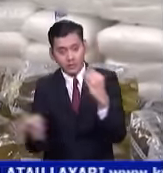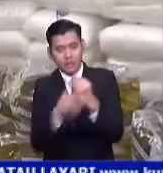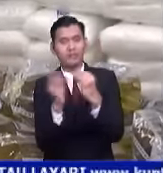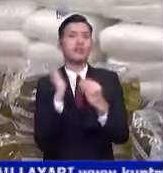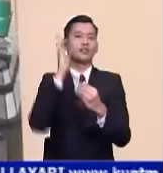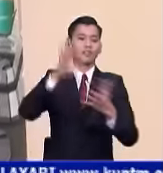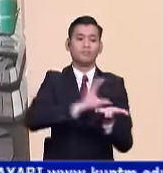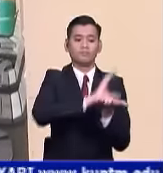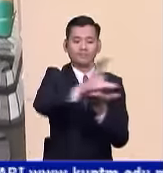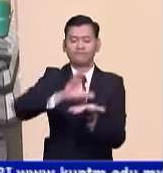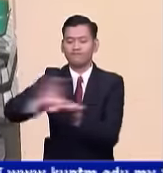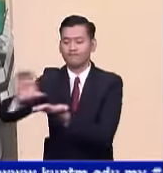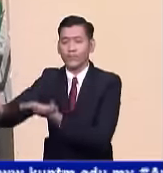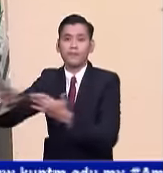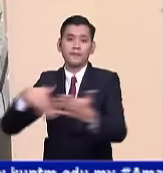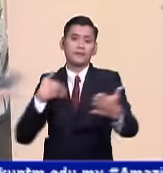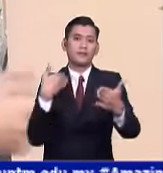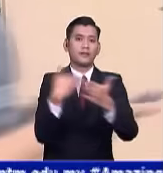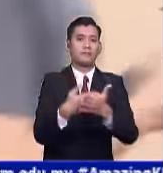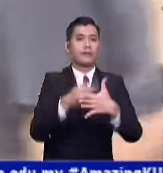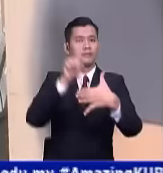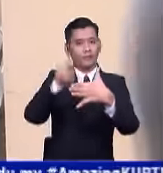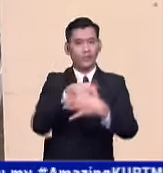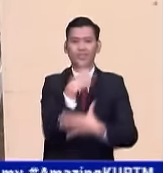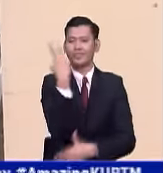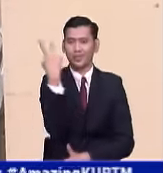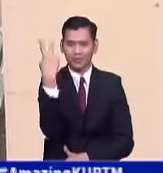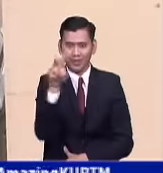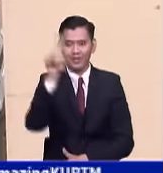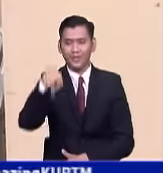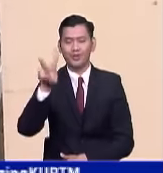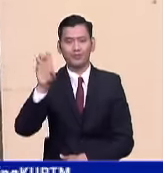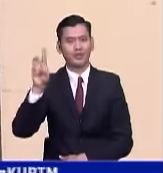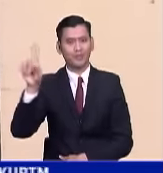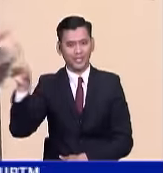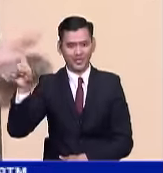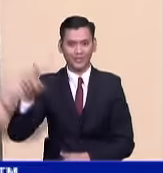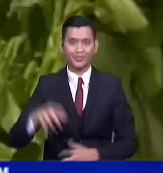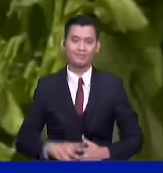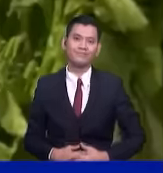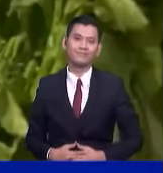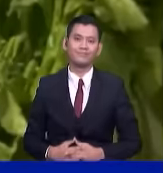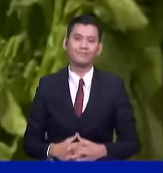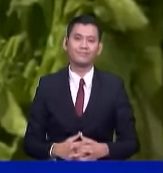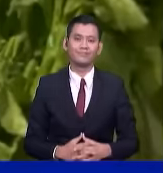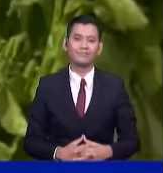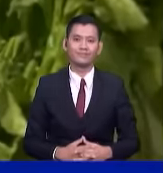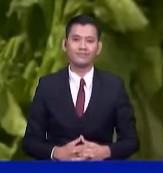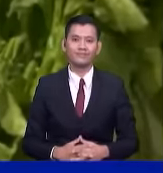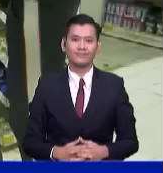disalur sekurang-kurangnya sehingga Disember 2021.